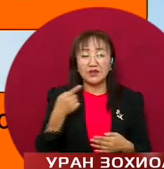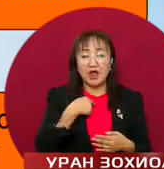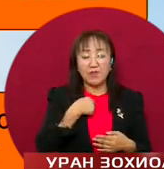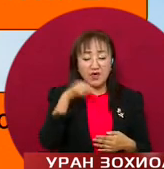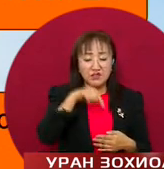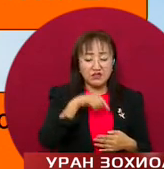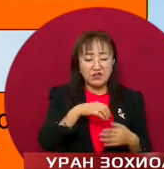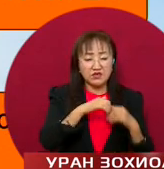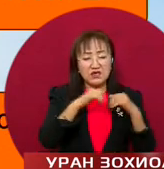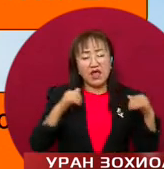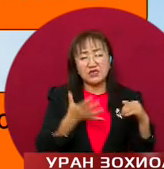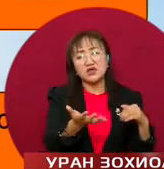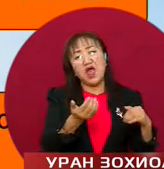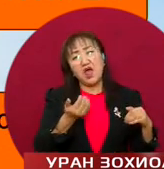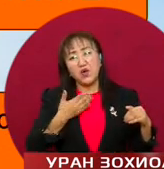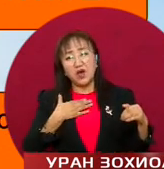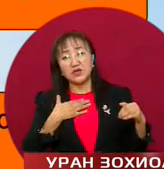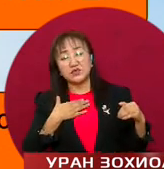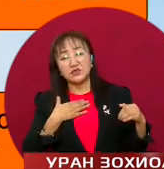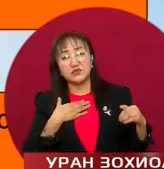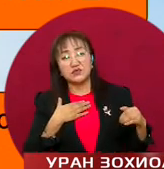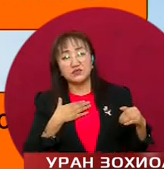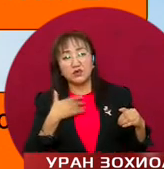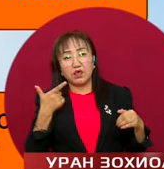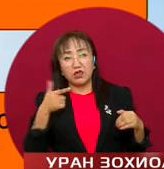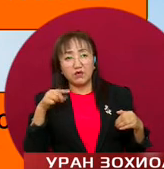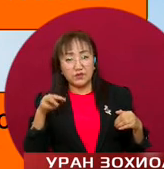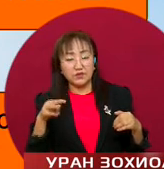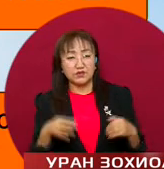эндээс салгаж аваач дээ гих мэт.